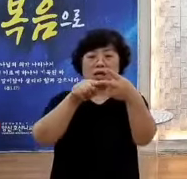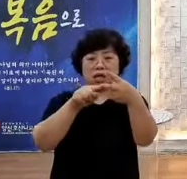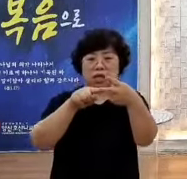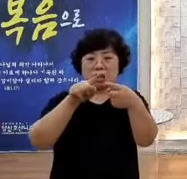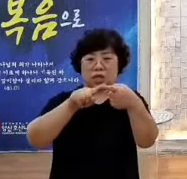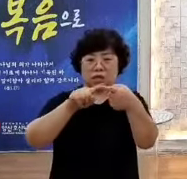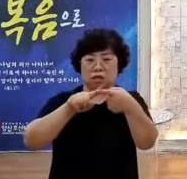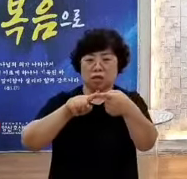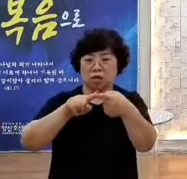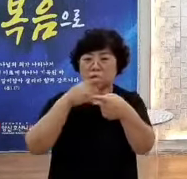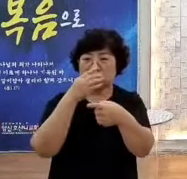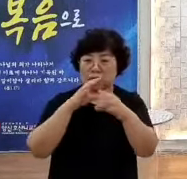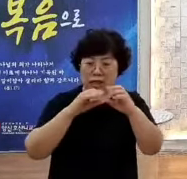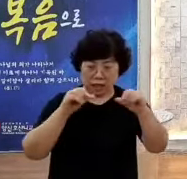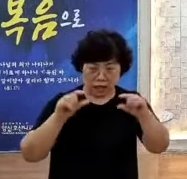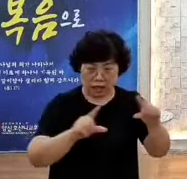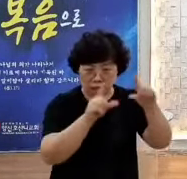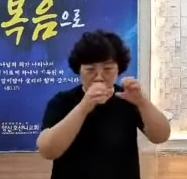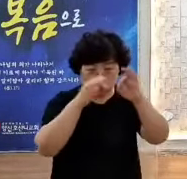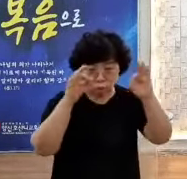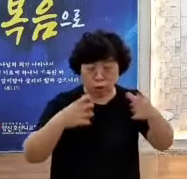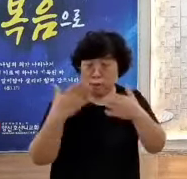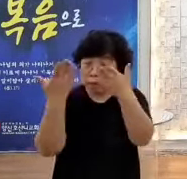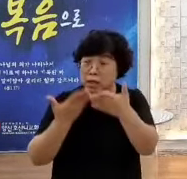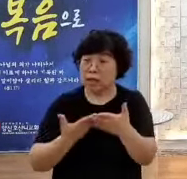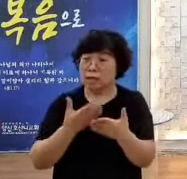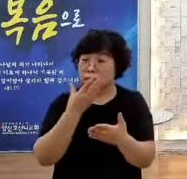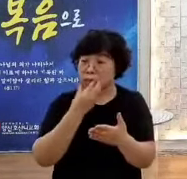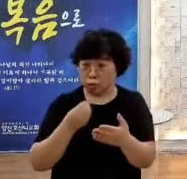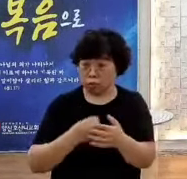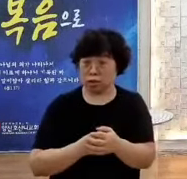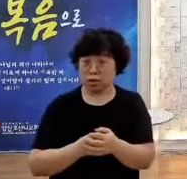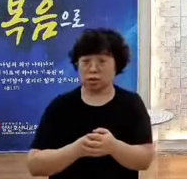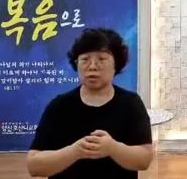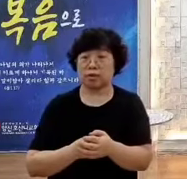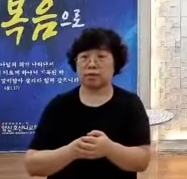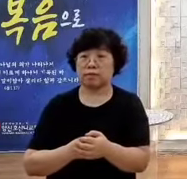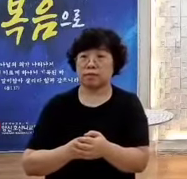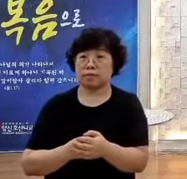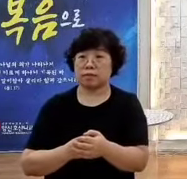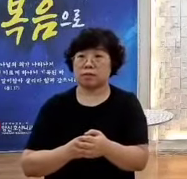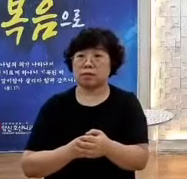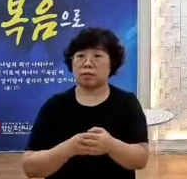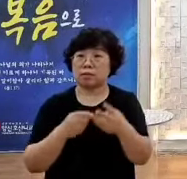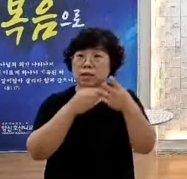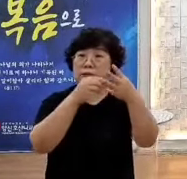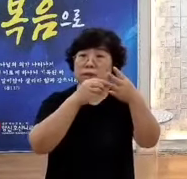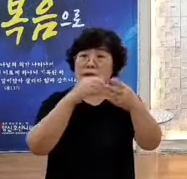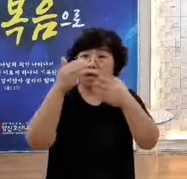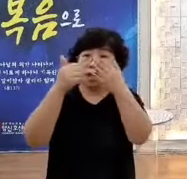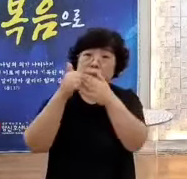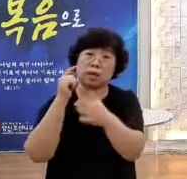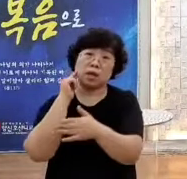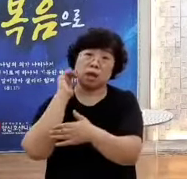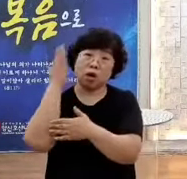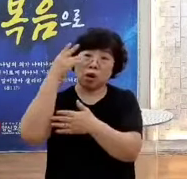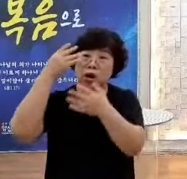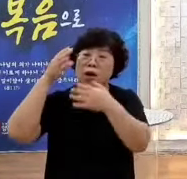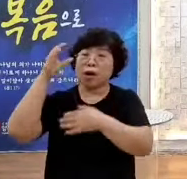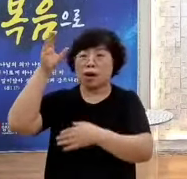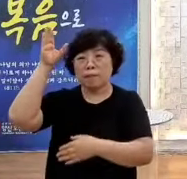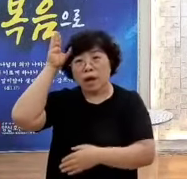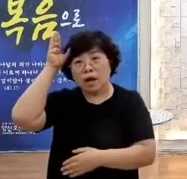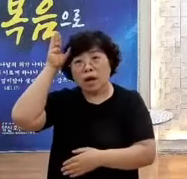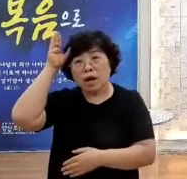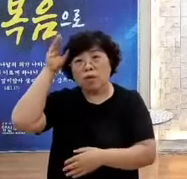우리가 받았다라고 성경은. 자, 이어서 세 번째는 남은 건 뭐예요? 자, 하나님의 영광을 바라고